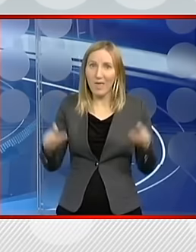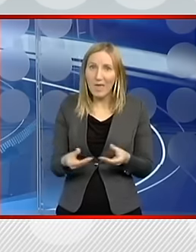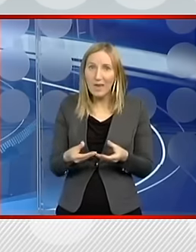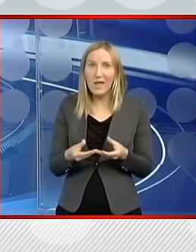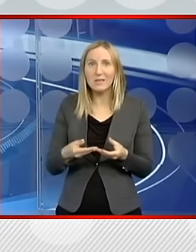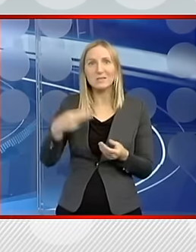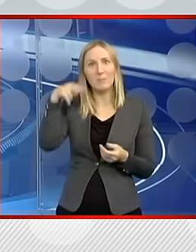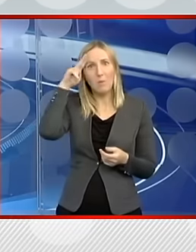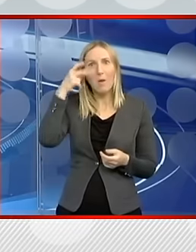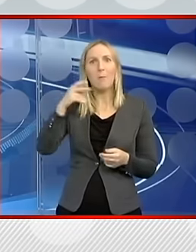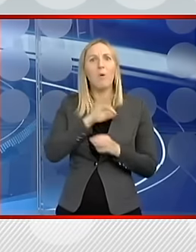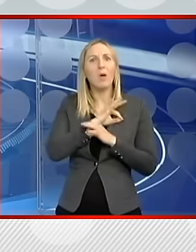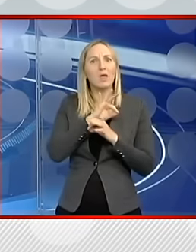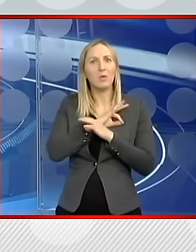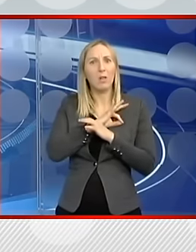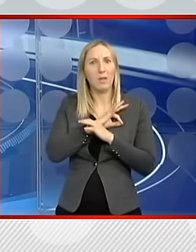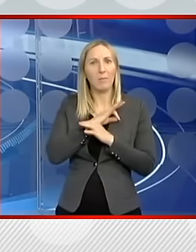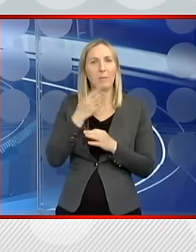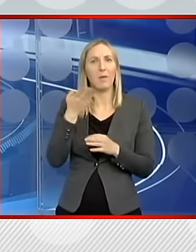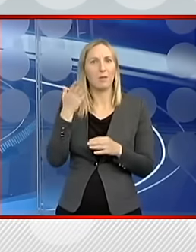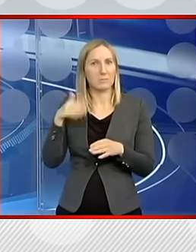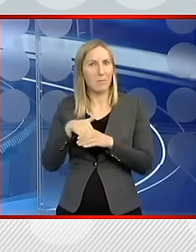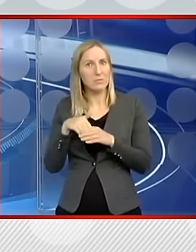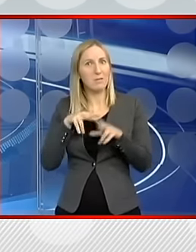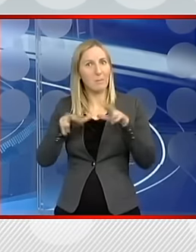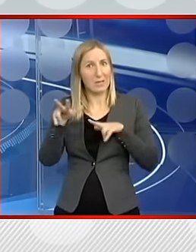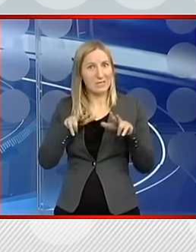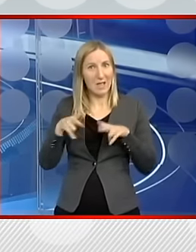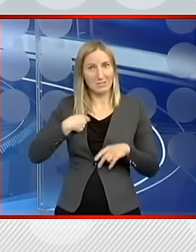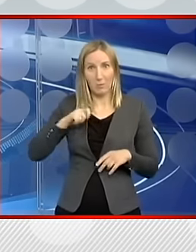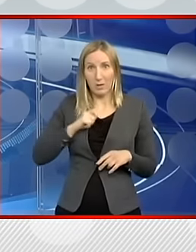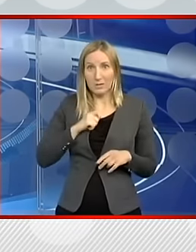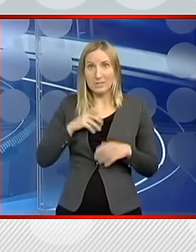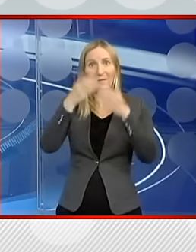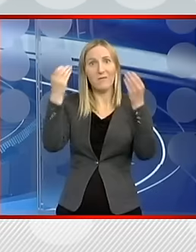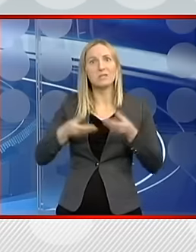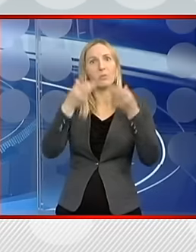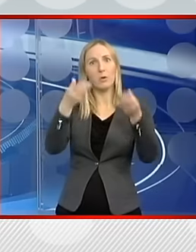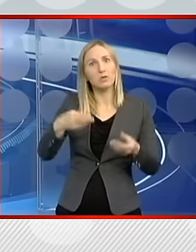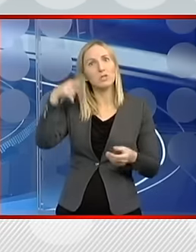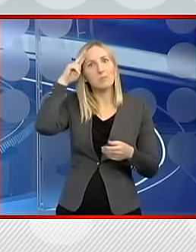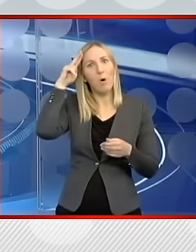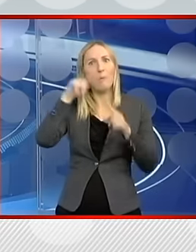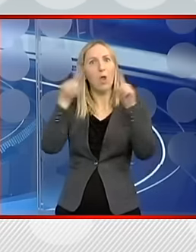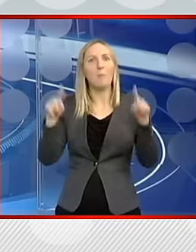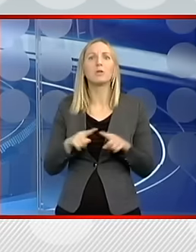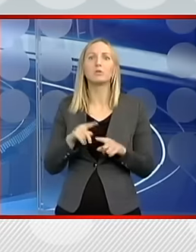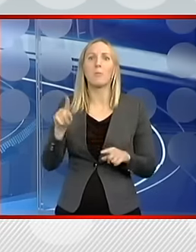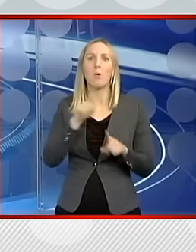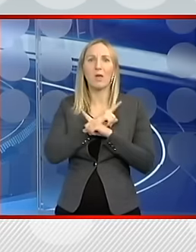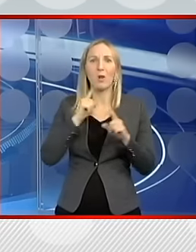poginulim pripadnicima Ministarstva unutrašnjih poslova. Venci su položeni i na spomen obeležje poginulim